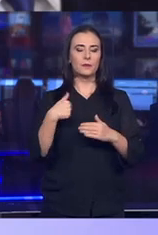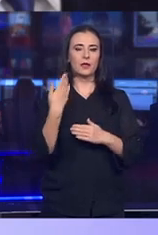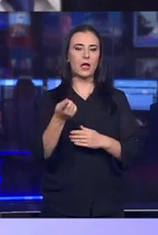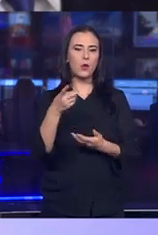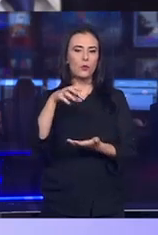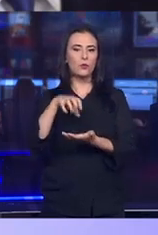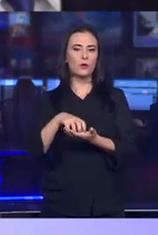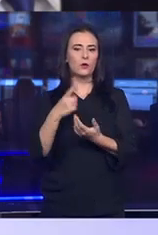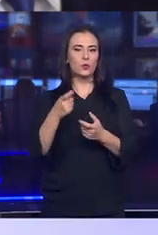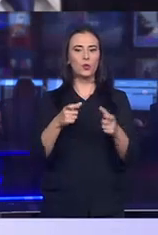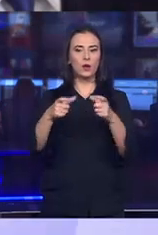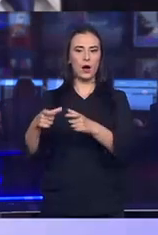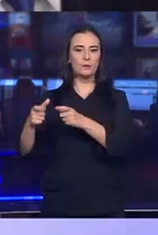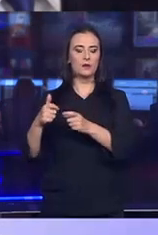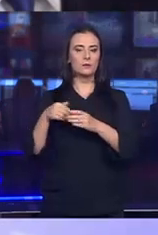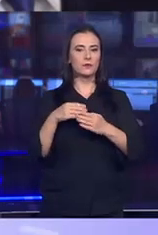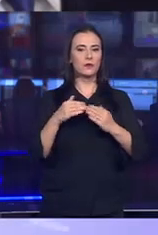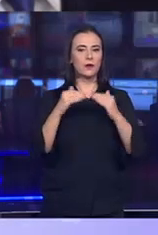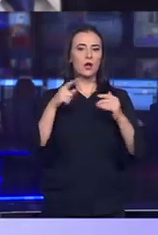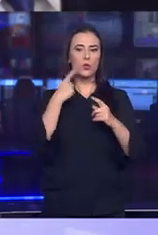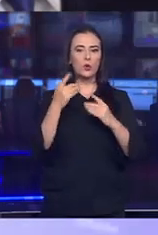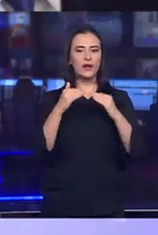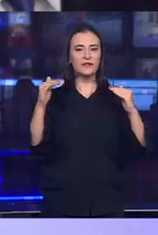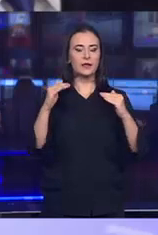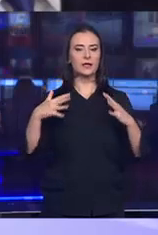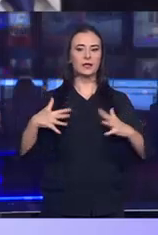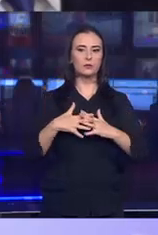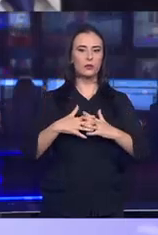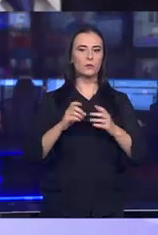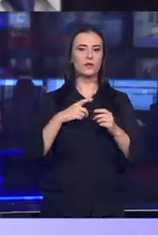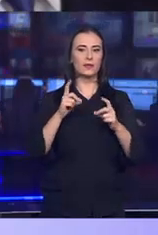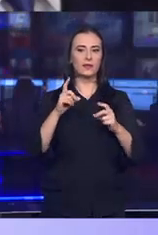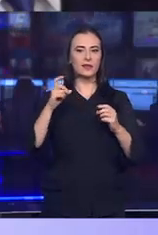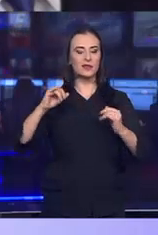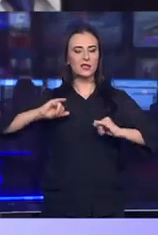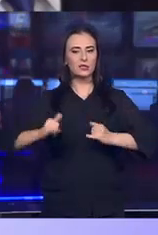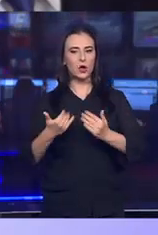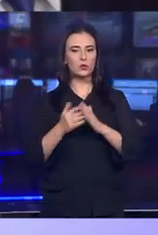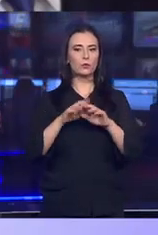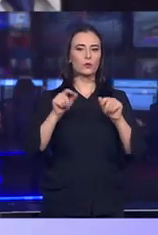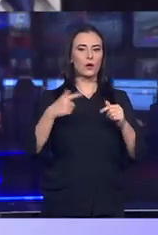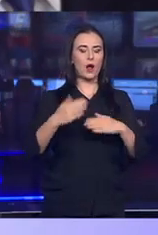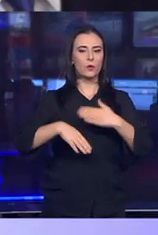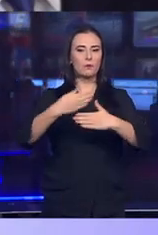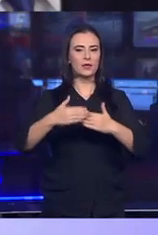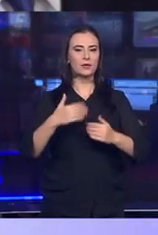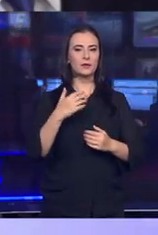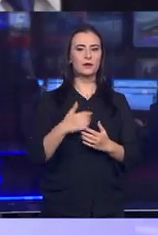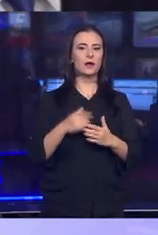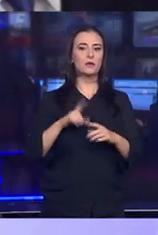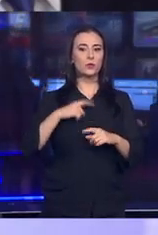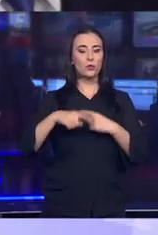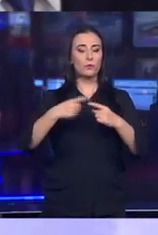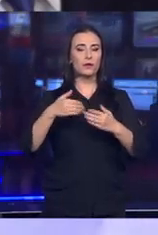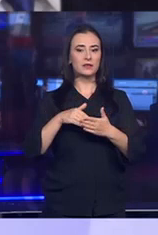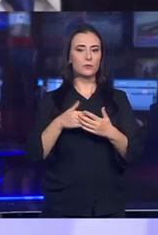azil privind persoane venite din zone de război, dezastre, calamități sau urgențe climatice, și după aceea